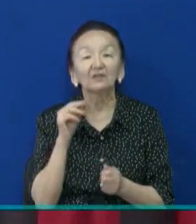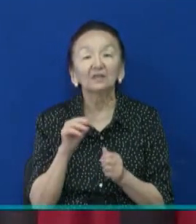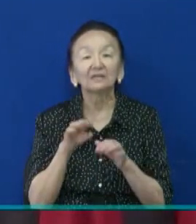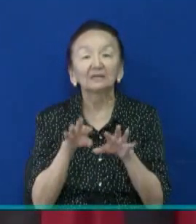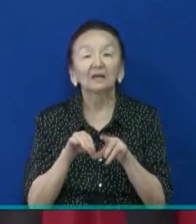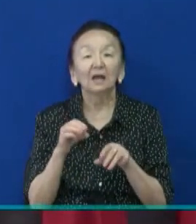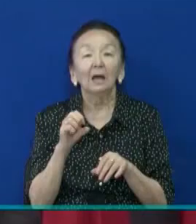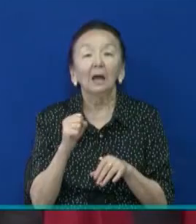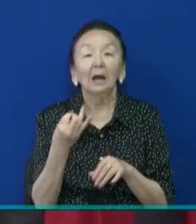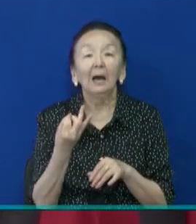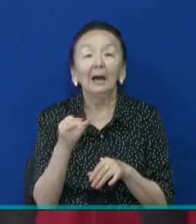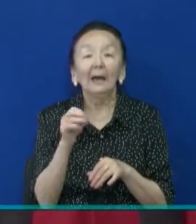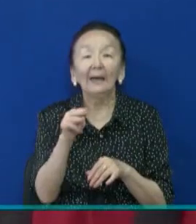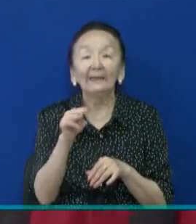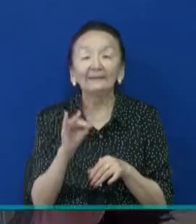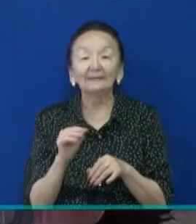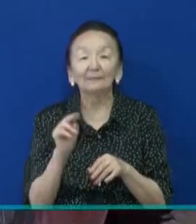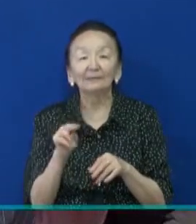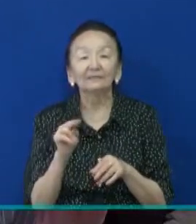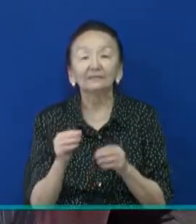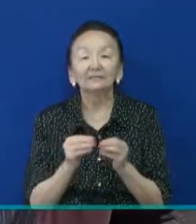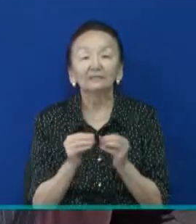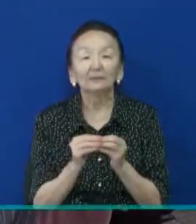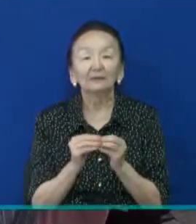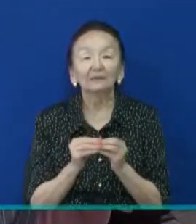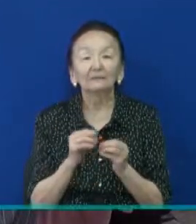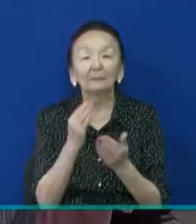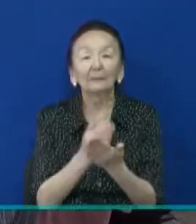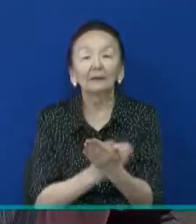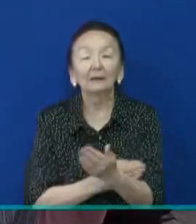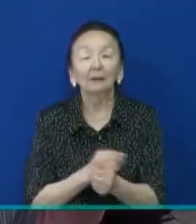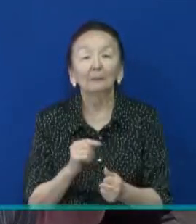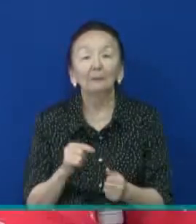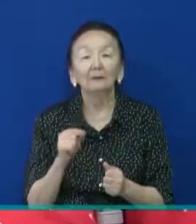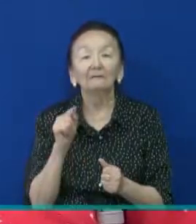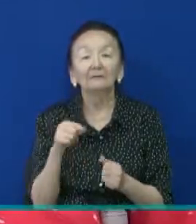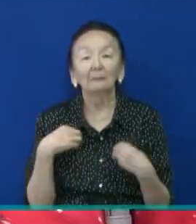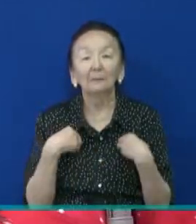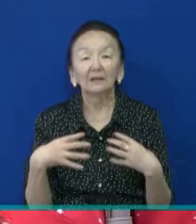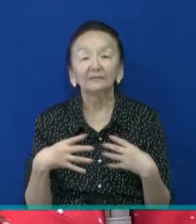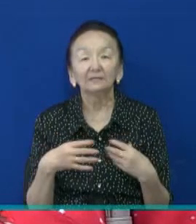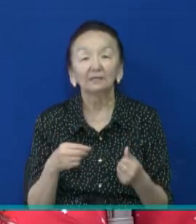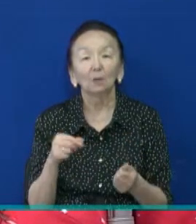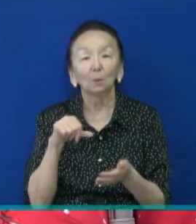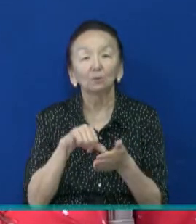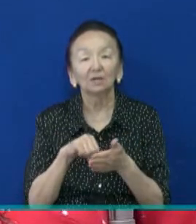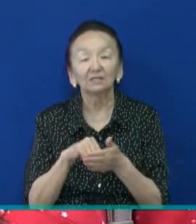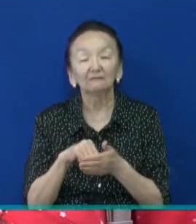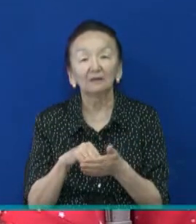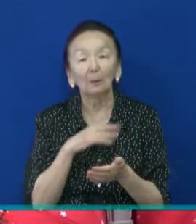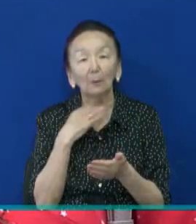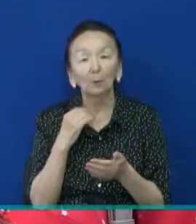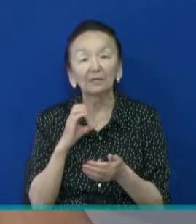информационных технологий и экономики по 10 образовательным программам. В мероприятии приняли участие социальные партнеры, руководители и